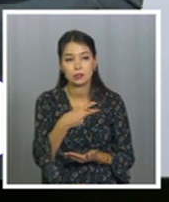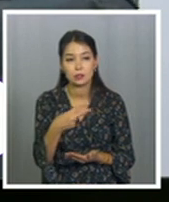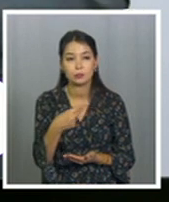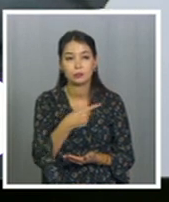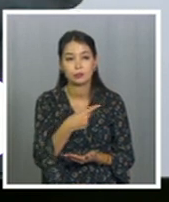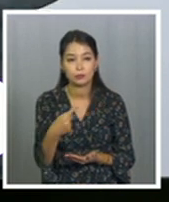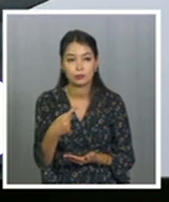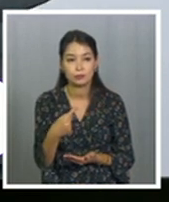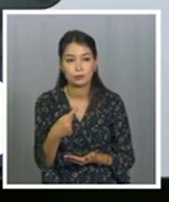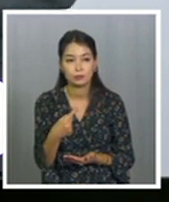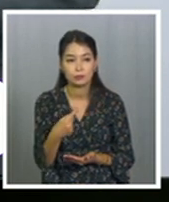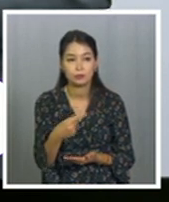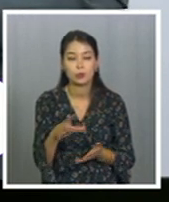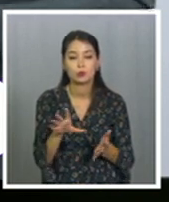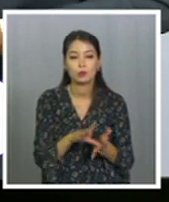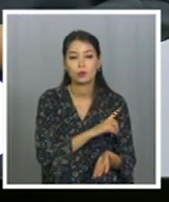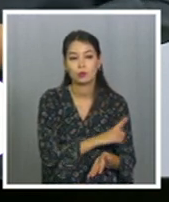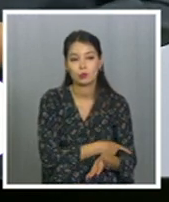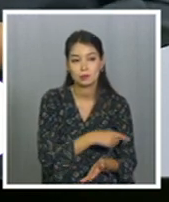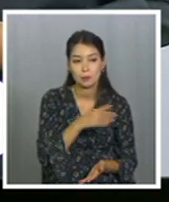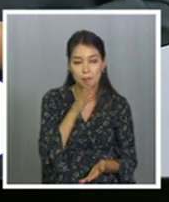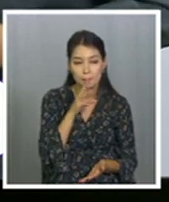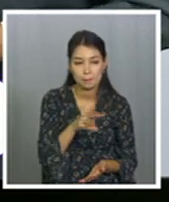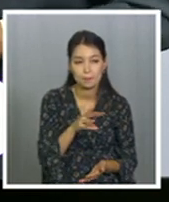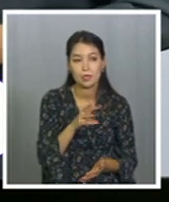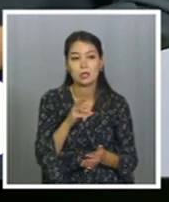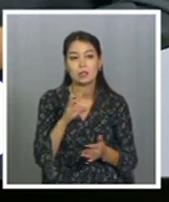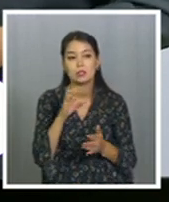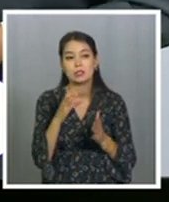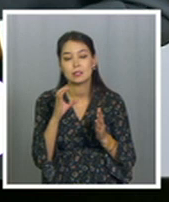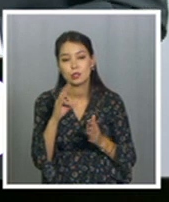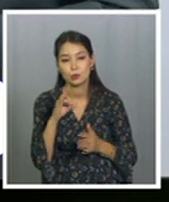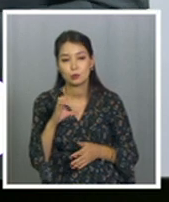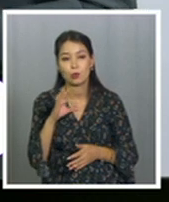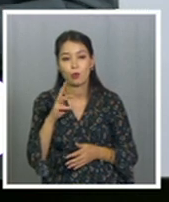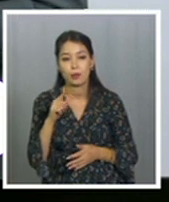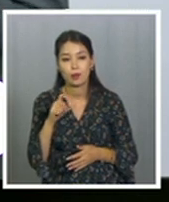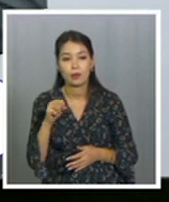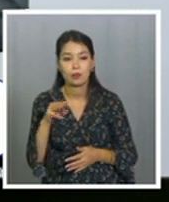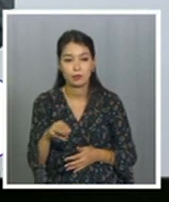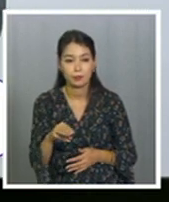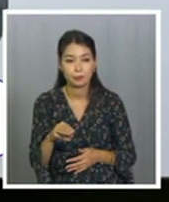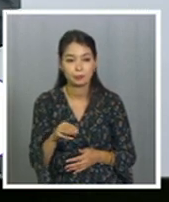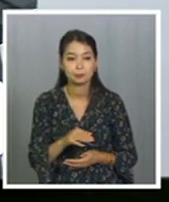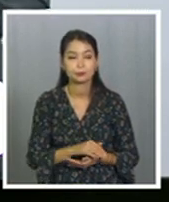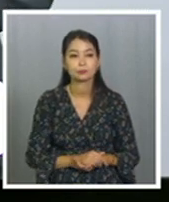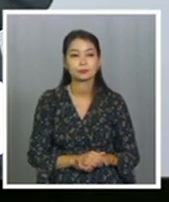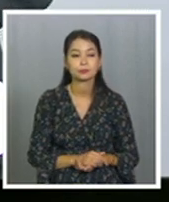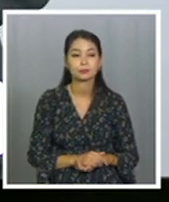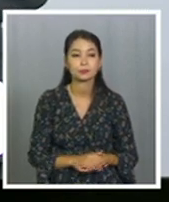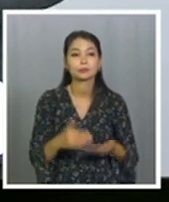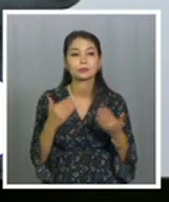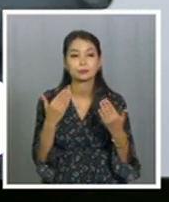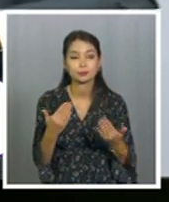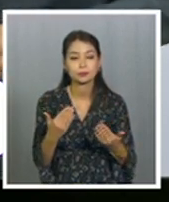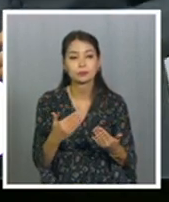минус тоқ күшінің максимум мәні көбейтілген синус омегаты. Енді кернеудің және тоқ